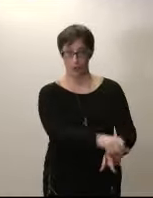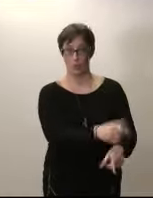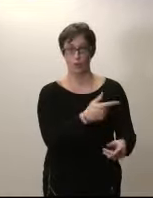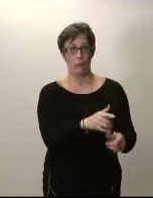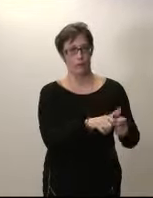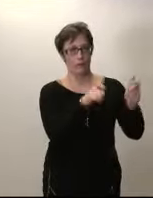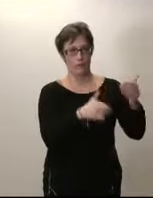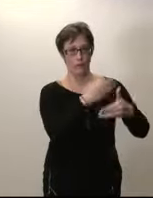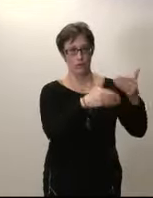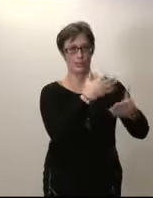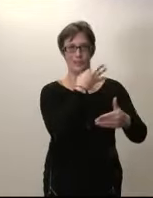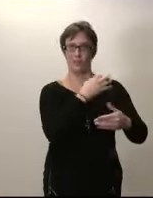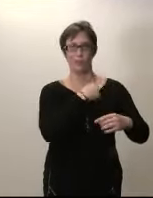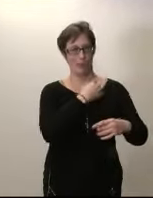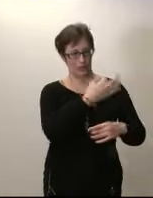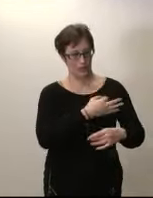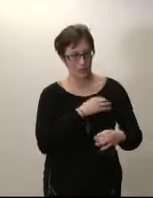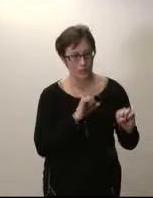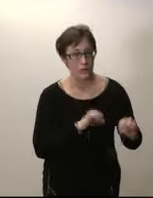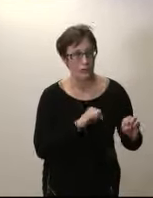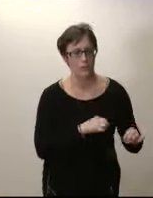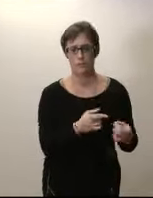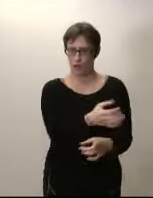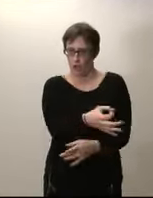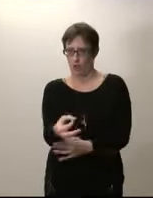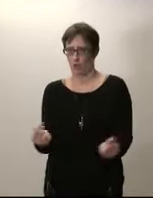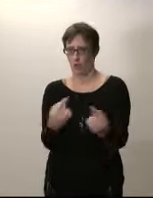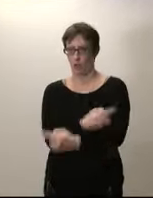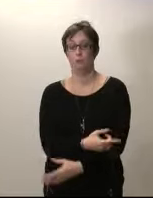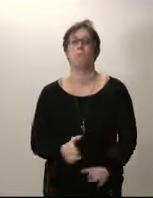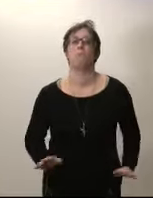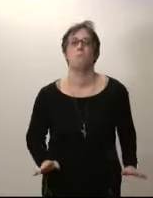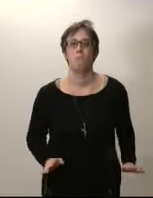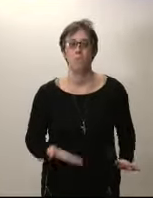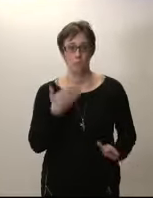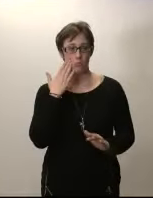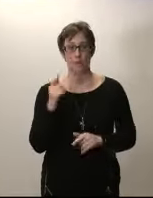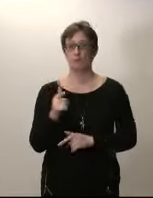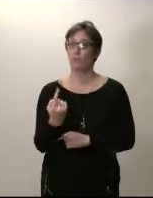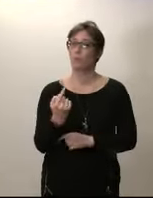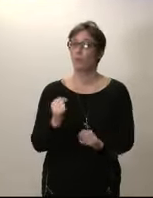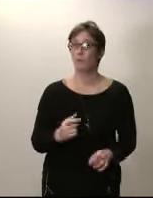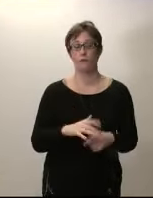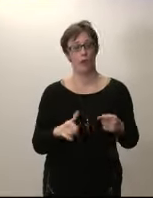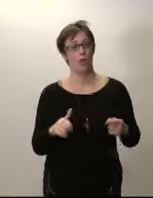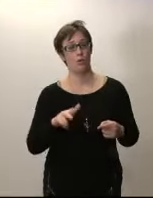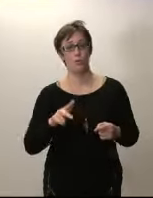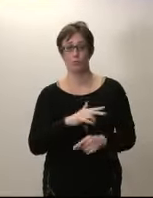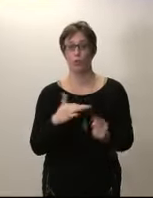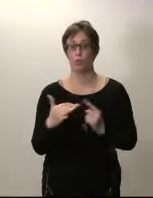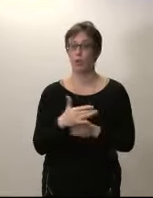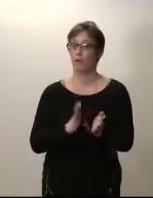à vous, il aurait dit le contraire. Mais écoutez, je ne sais pas. En tous les cas, très bien, si vous faites du logement social, mais écoutez, bravo, on va regarder, on va suivre ça de près.